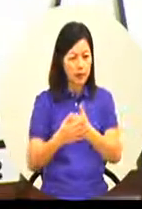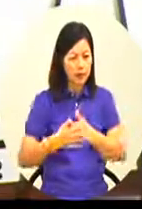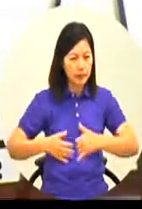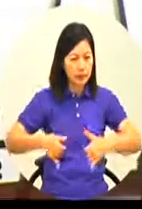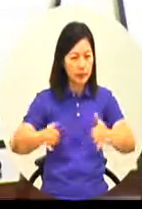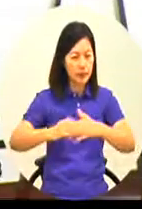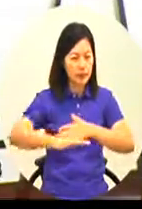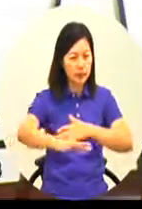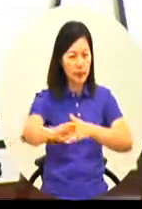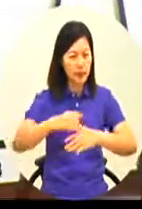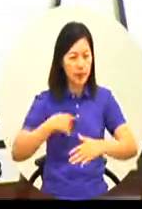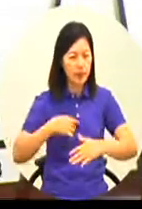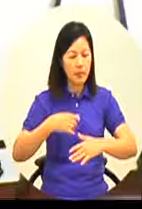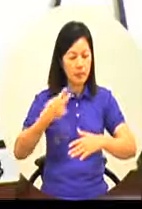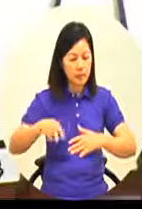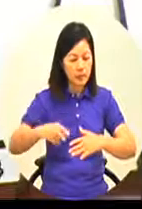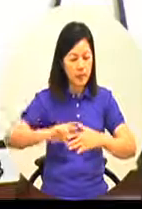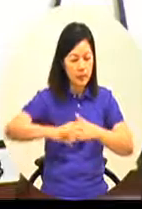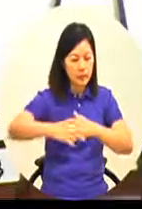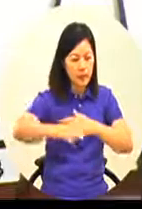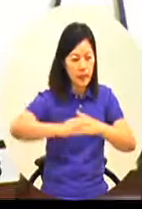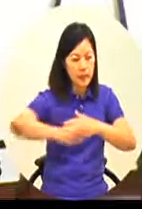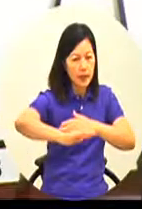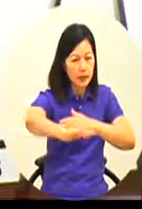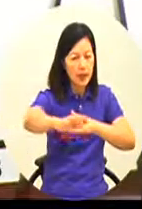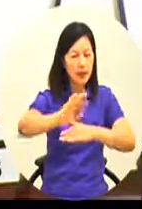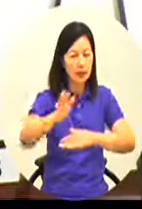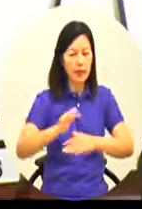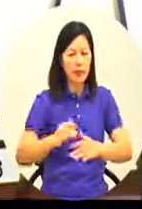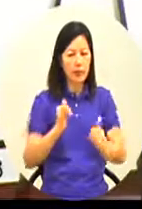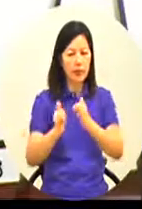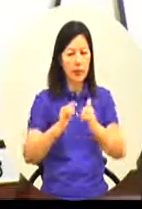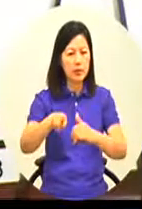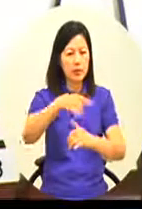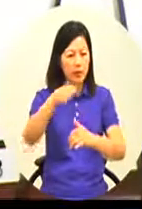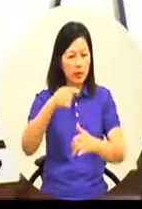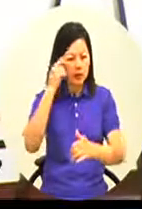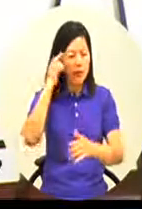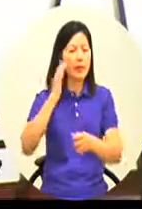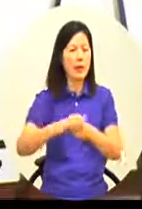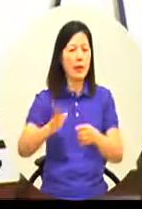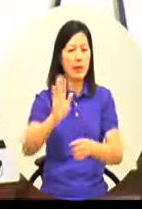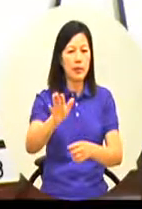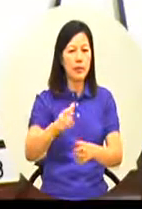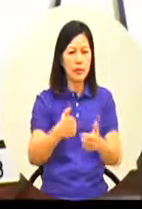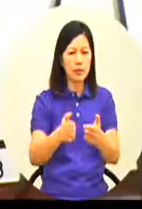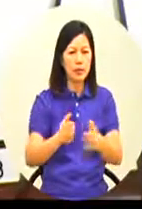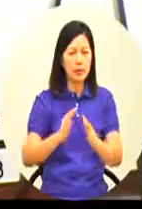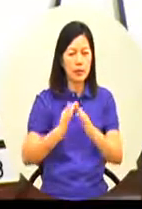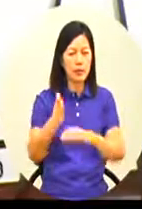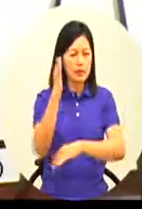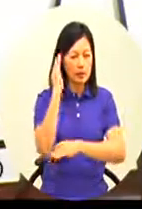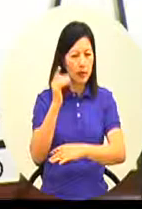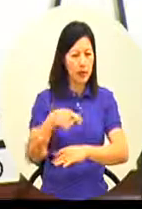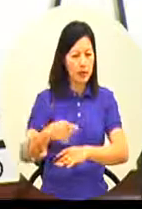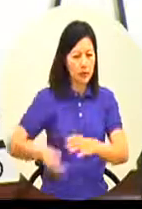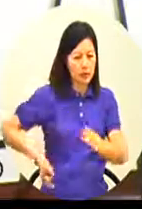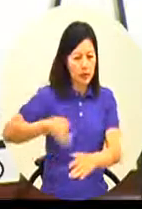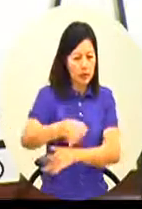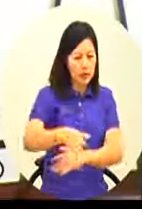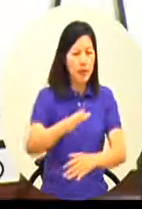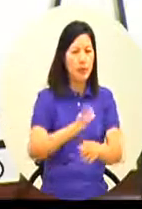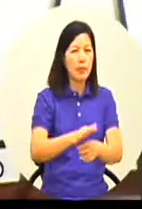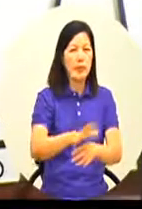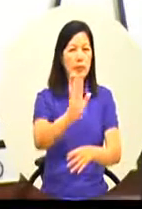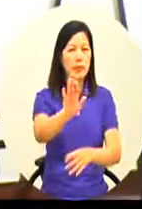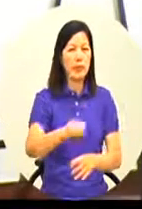个重新的刨铺，那用路人当然对这个是评价非常高非常满意，在这边谢谢市政府团队用这个经费。那另外